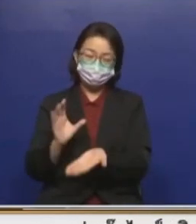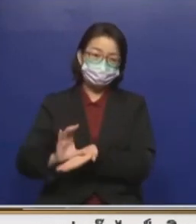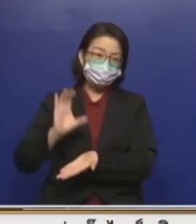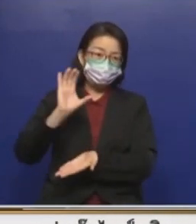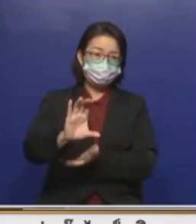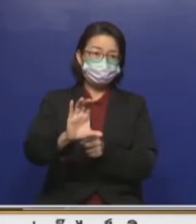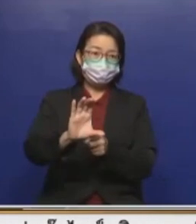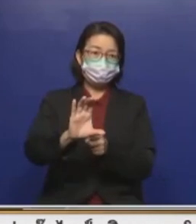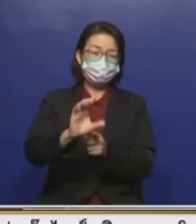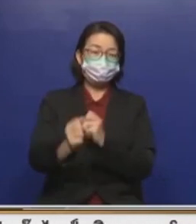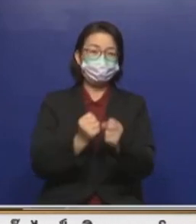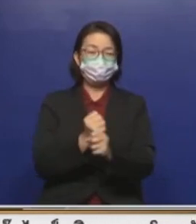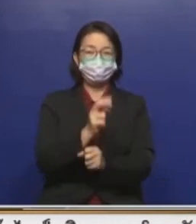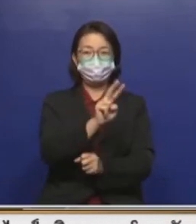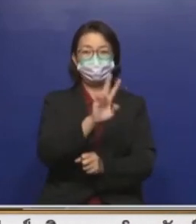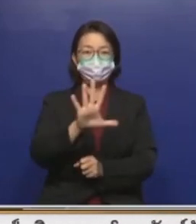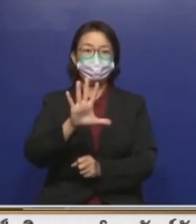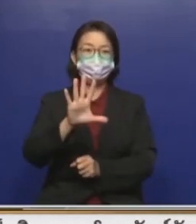ประจำปีพ.ศ